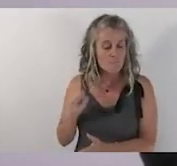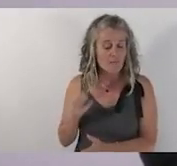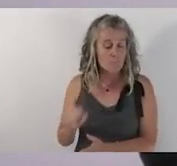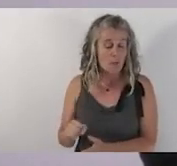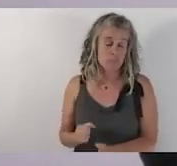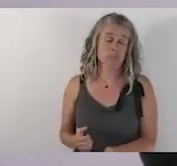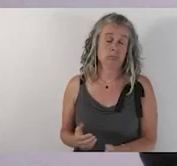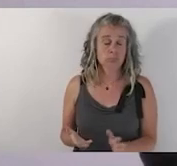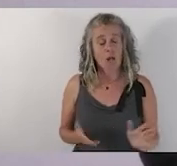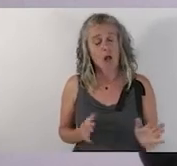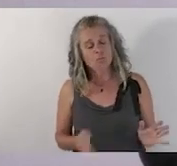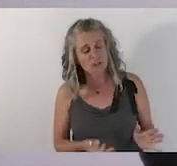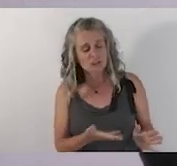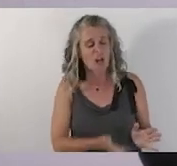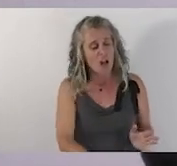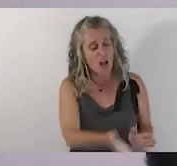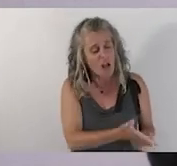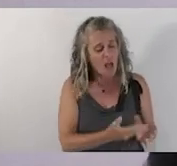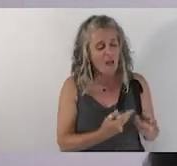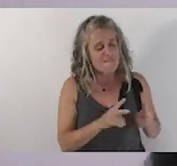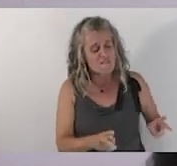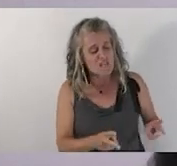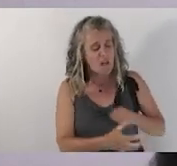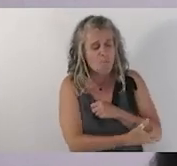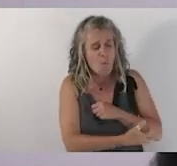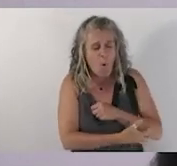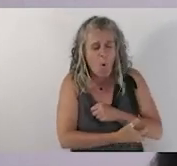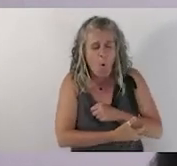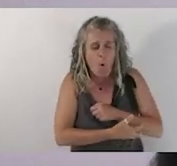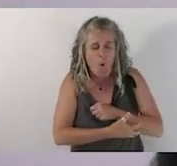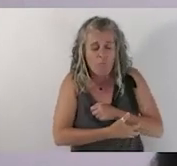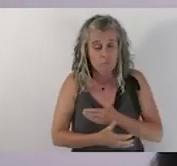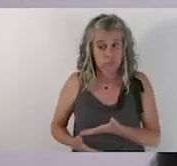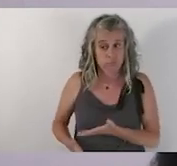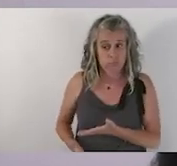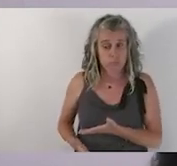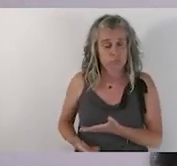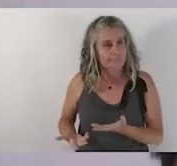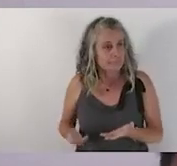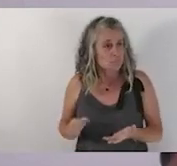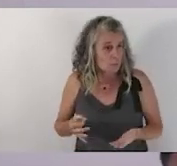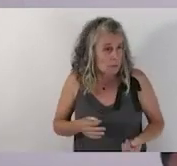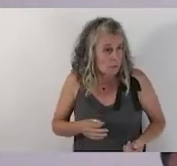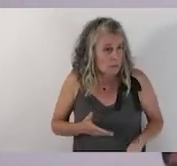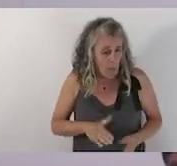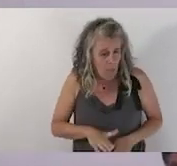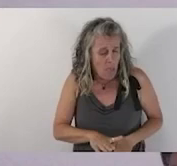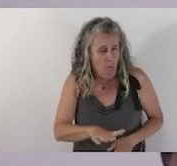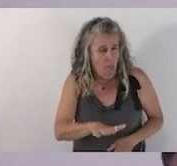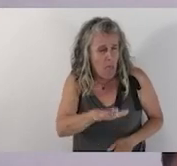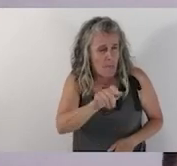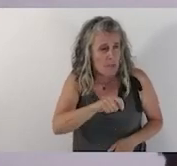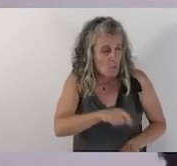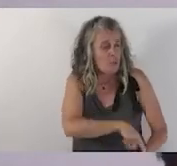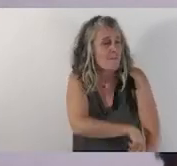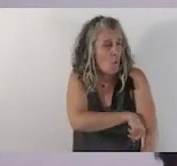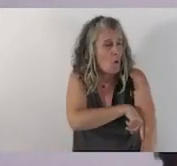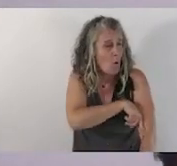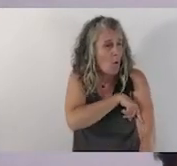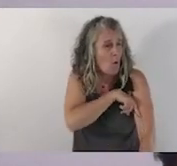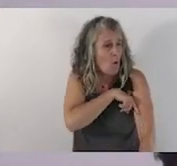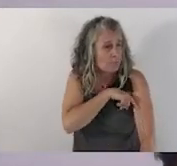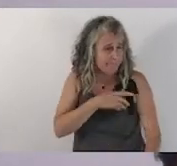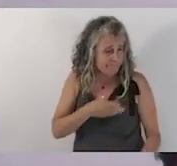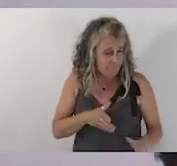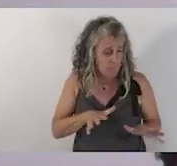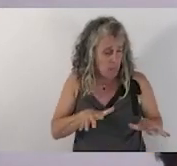le taux de pauvreté endémique dans lequel est cette ville. Taux de pauvreté non seulement important, mais en plus endémique, c'est-à-dire depuis longtemps. Donc je pense